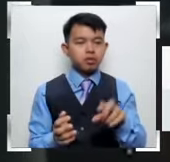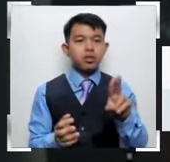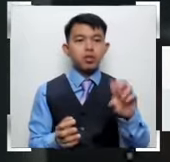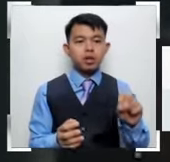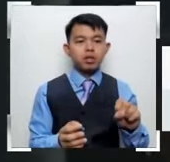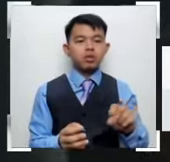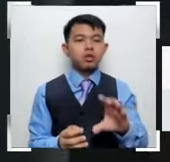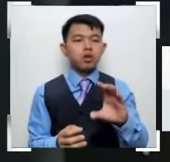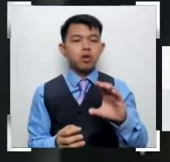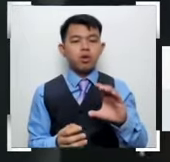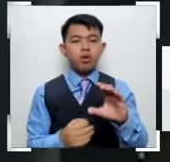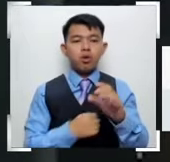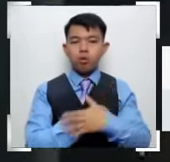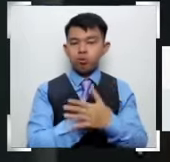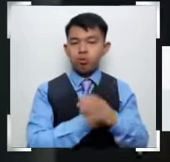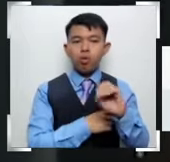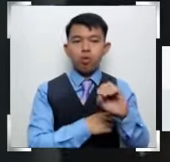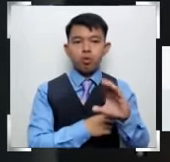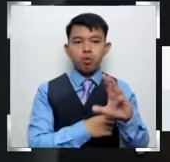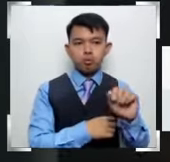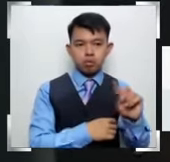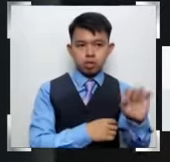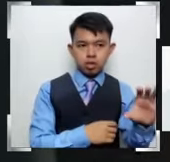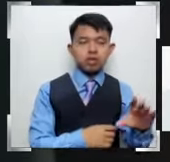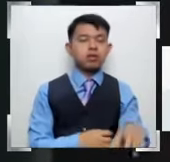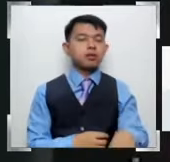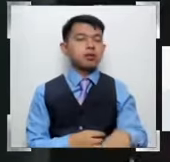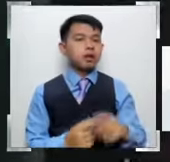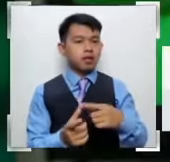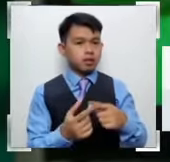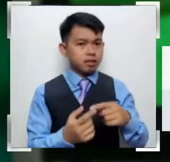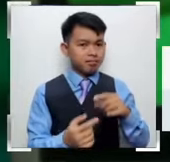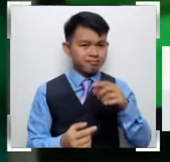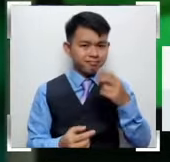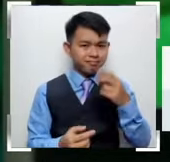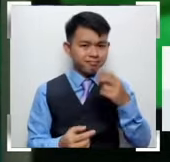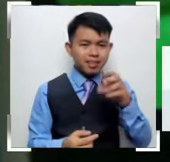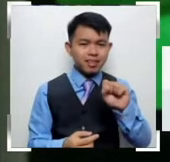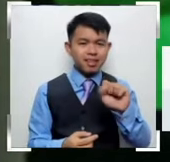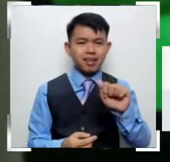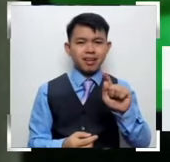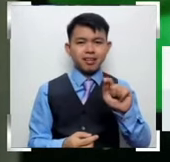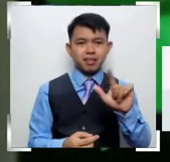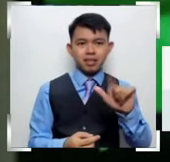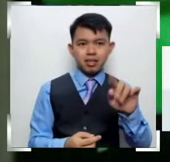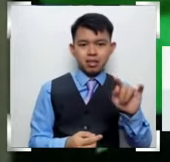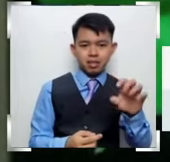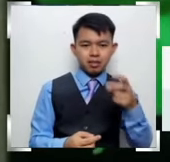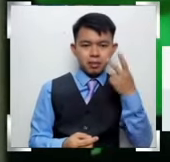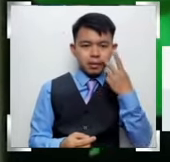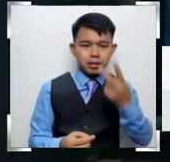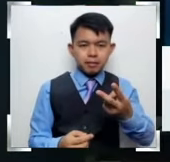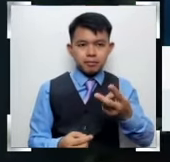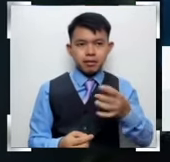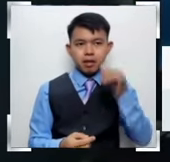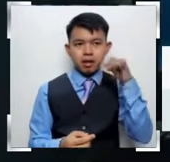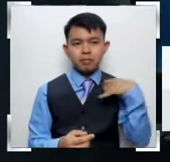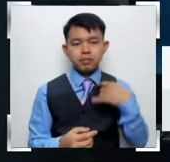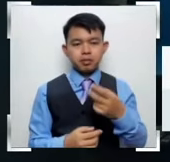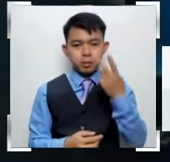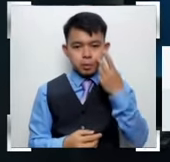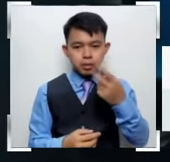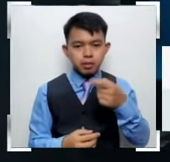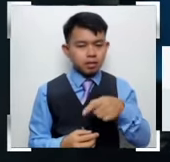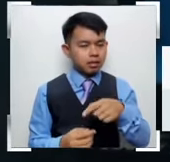Atmospheric Administration at sa satellite images na nakuha ng kahapon. Ang namatang slicks ay may haba raw na